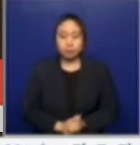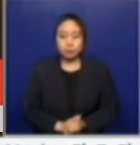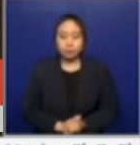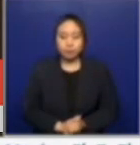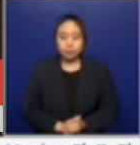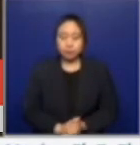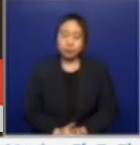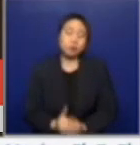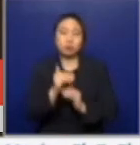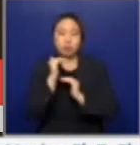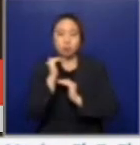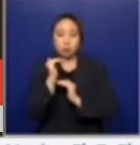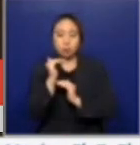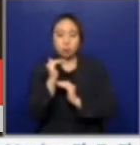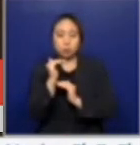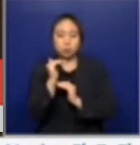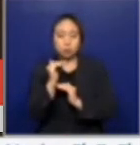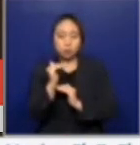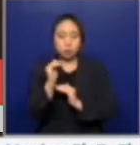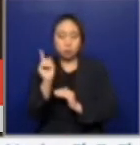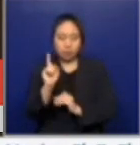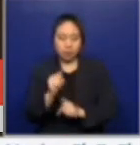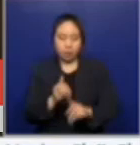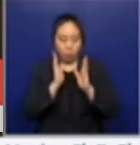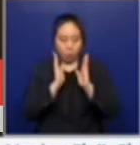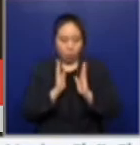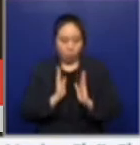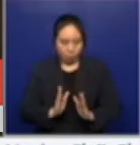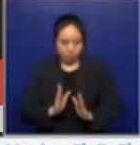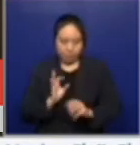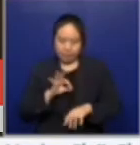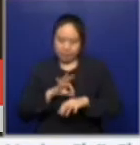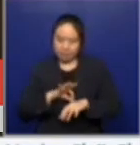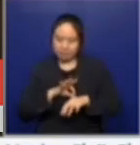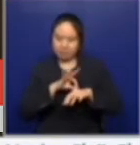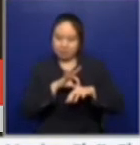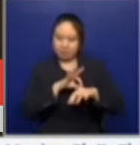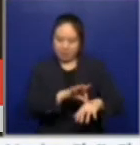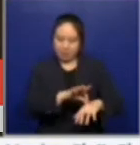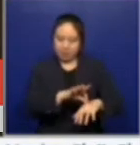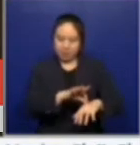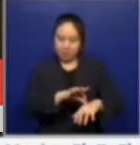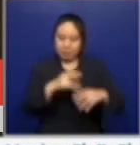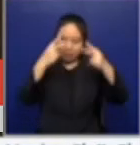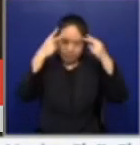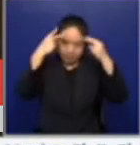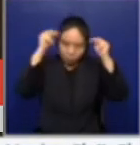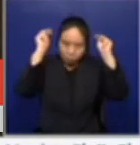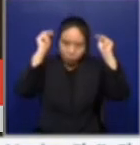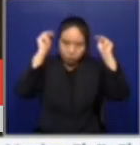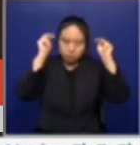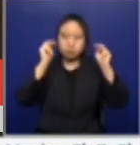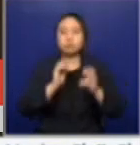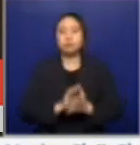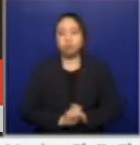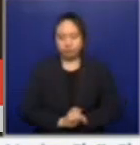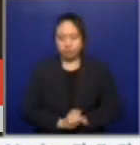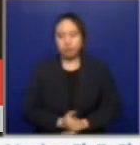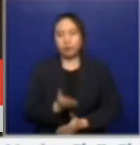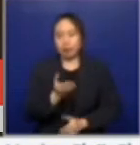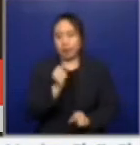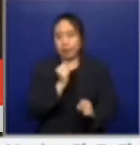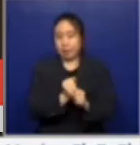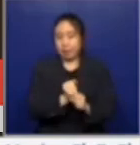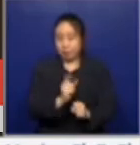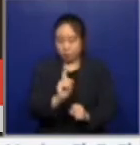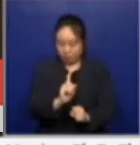กำหนดให้ความเห็นชอบบุคคลซึ่งสมควรได้รับการแต่งตั้งเป็นนายกรัฐมนตรีให้กระทำในที่ประชุม